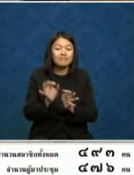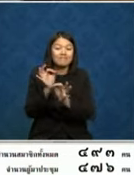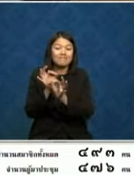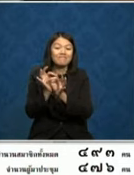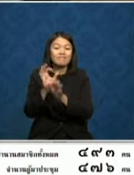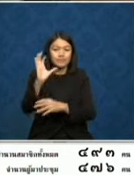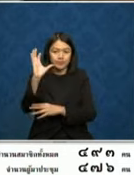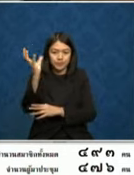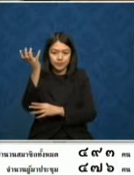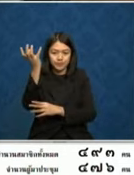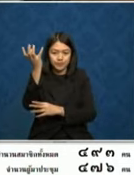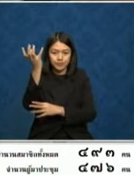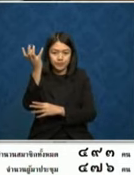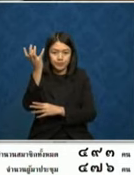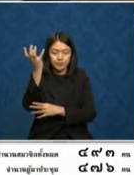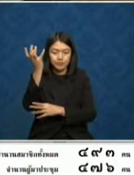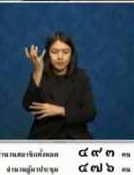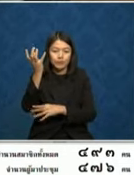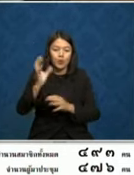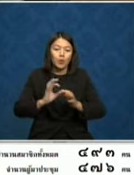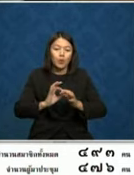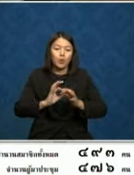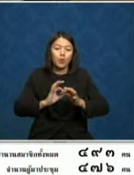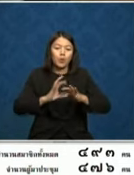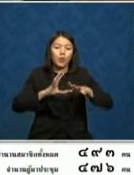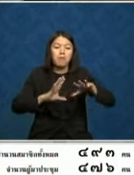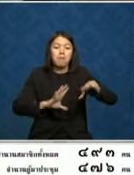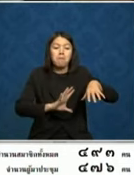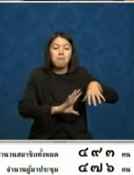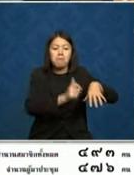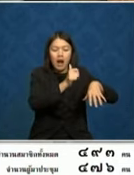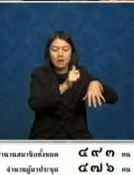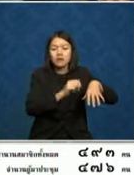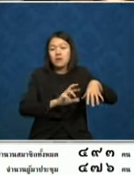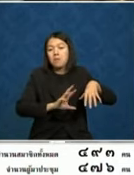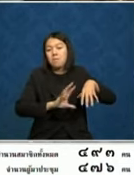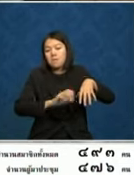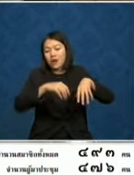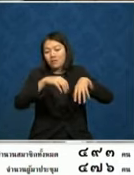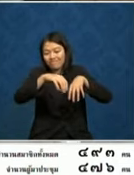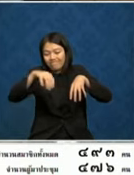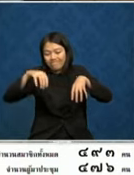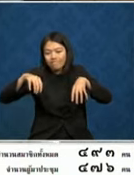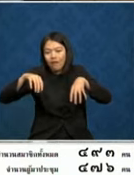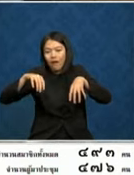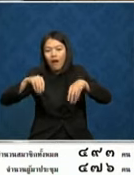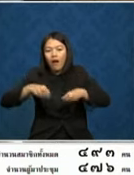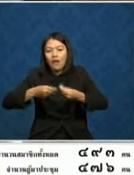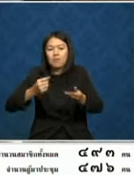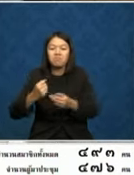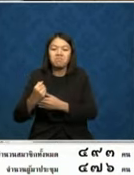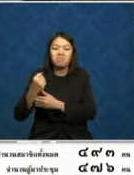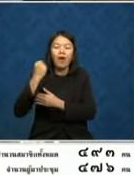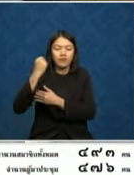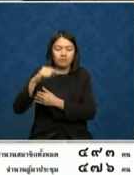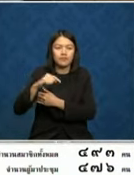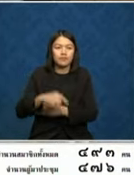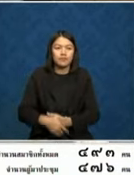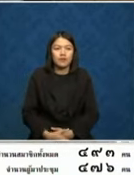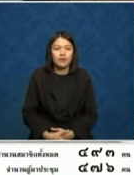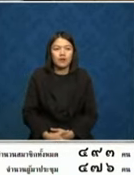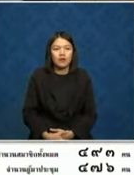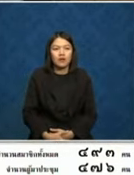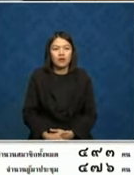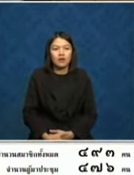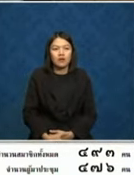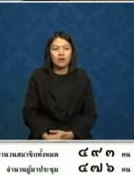กคือการปลดล็อกการเติบโตเมืองรองของการกระจายอำนาจดังนั้นผมไม่มี